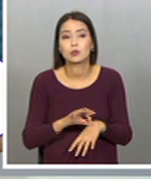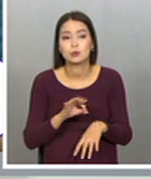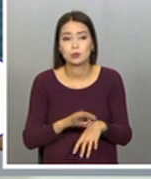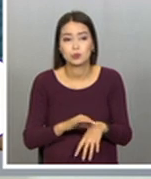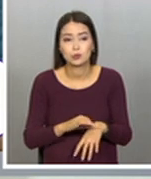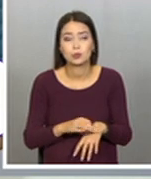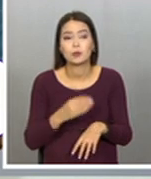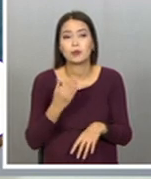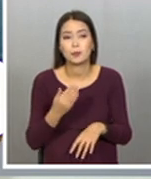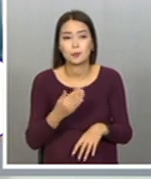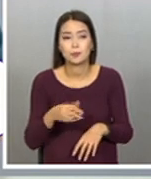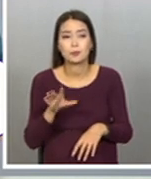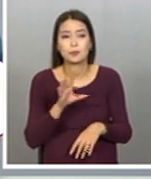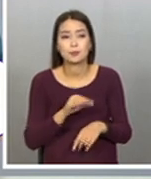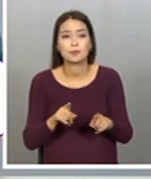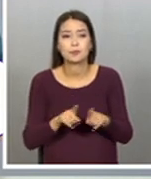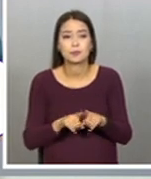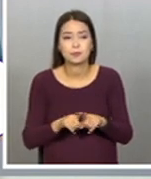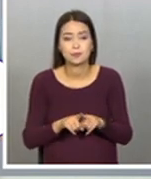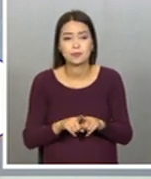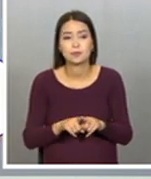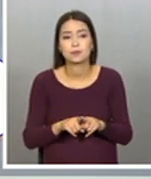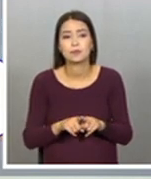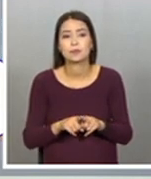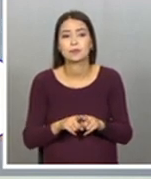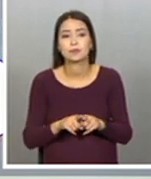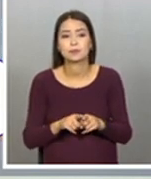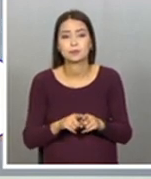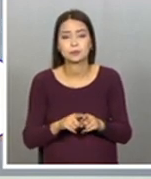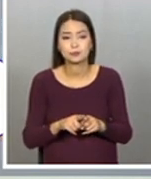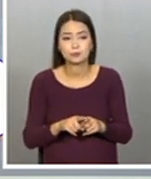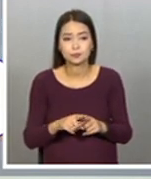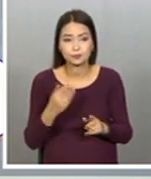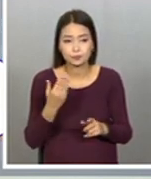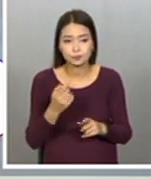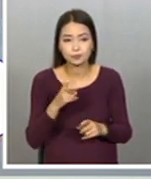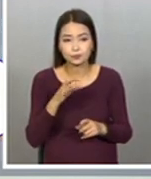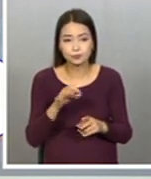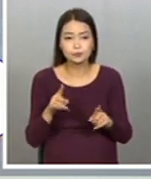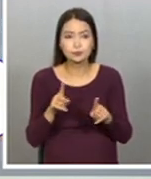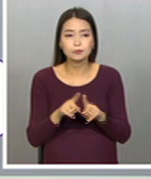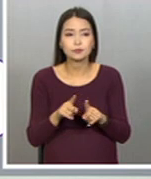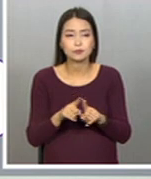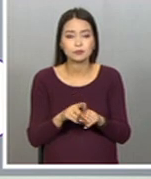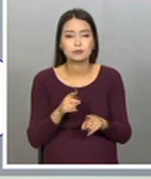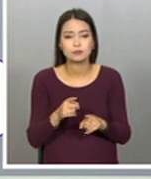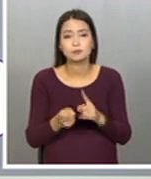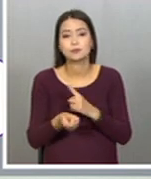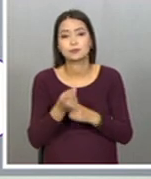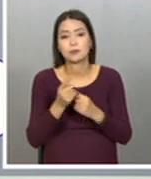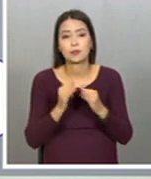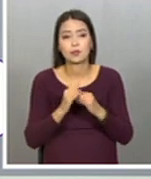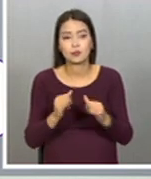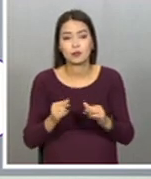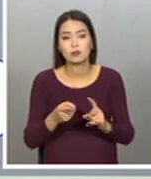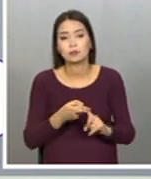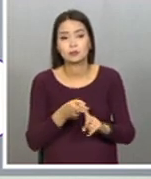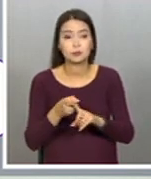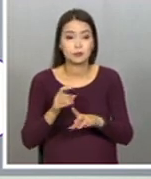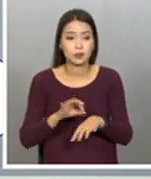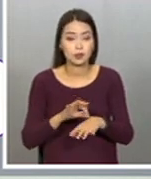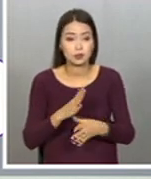жою қышқылдардың әсерінен және хлорлы әттердің әсерінен жүргізіледі. Қолды сабындап